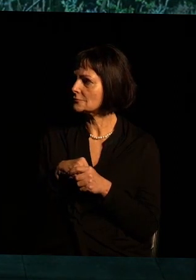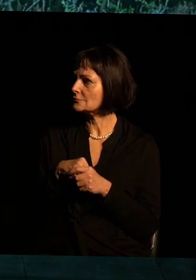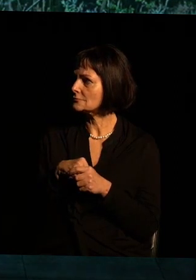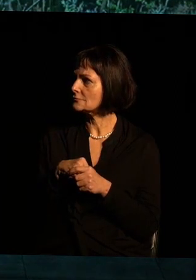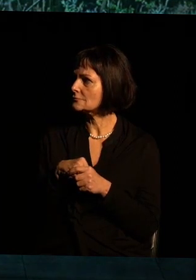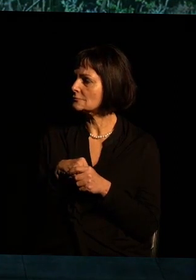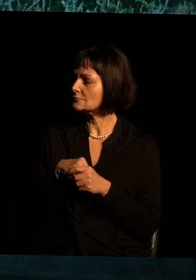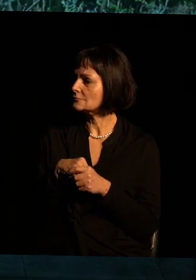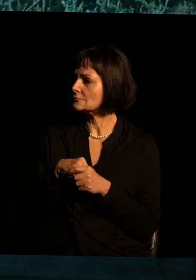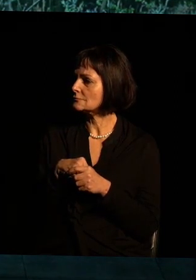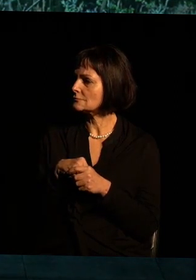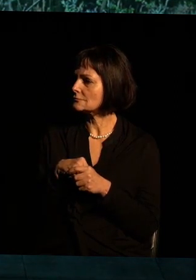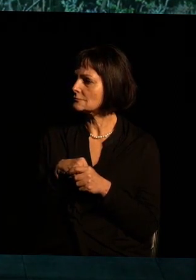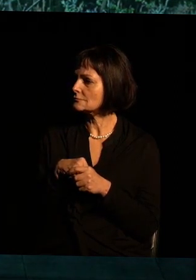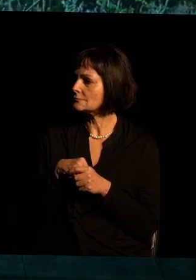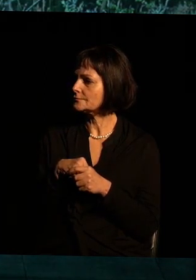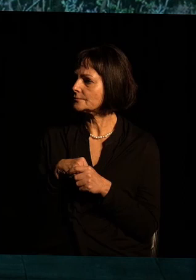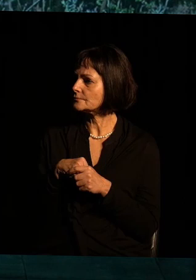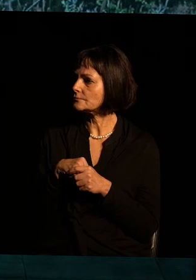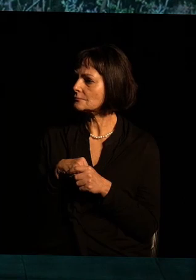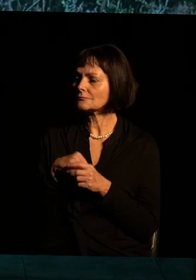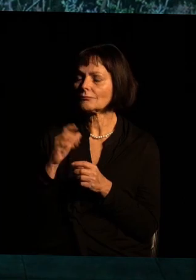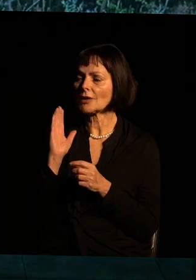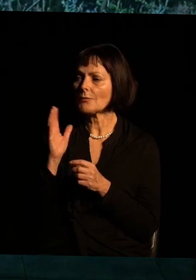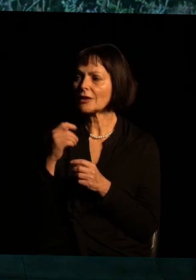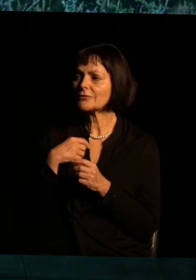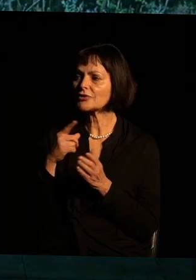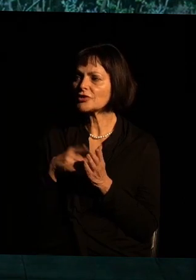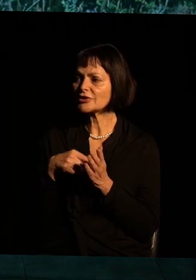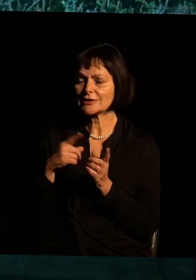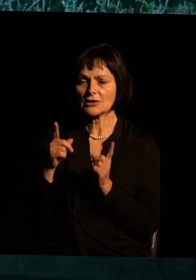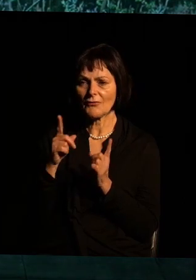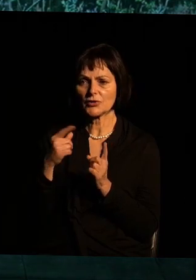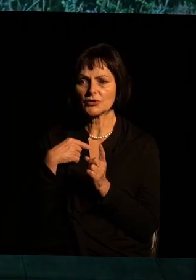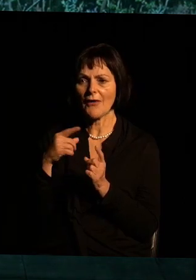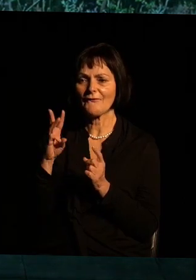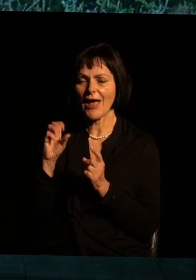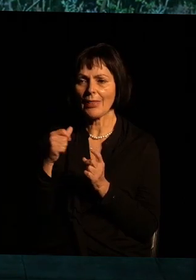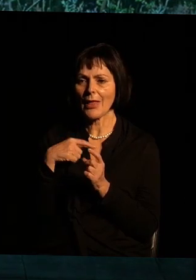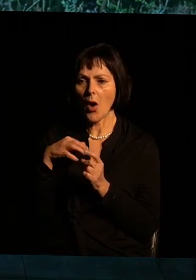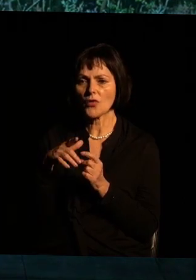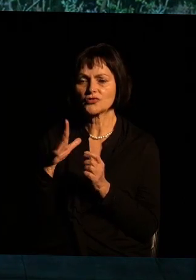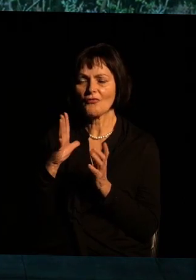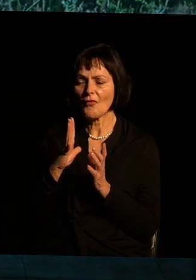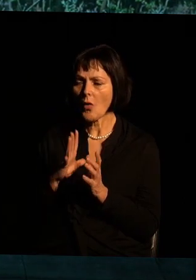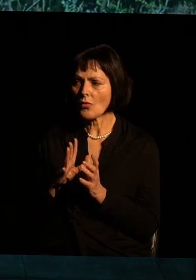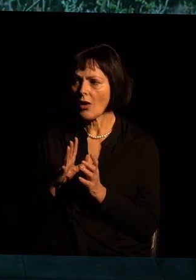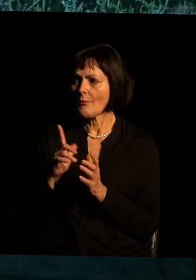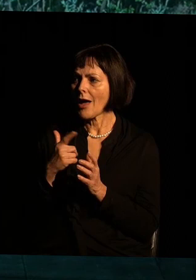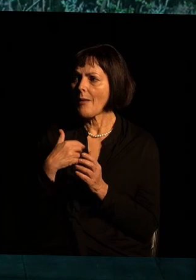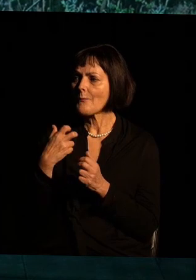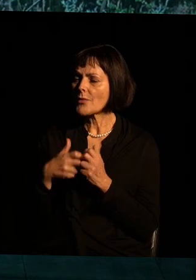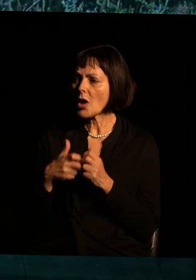wydolności. No tak, to już się coraz to częściej zauważało, że już Wanda chodzi wolniej, że ma